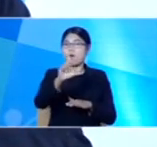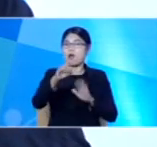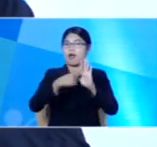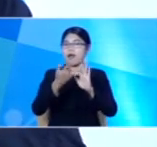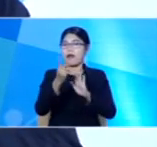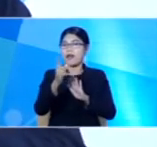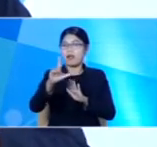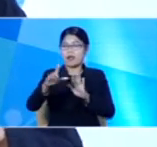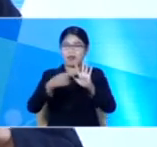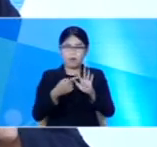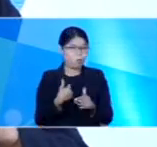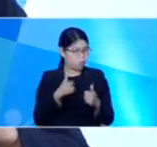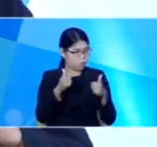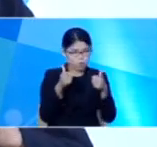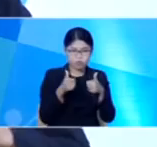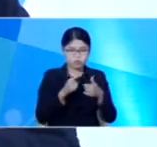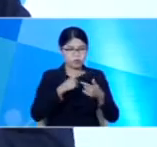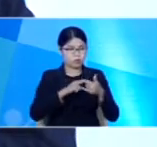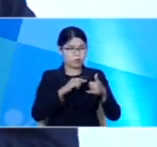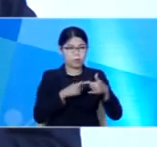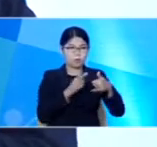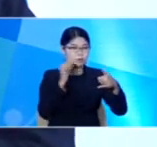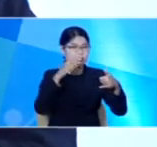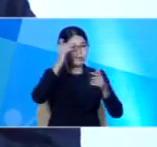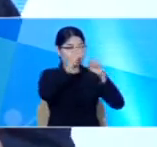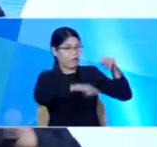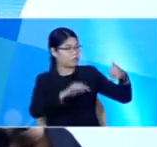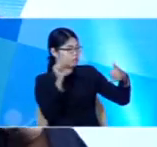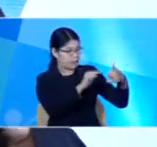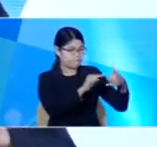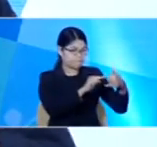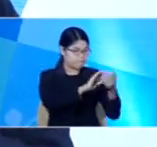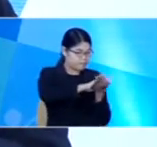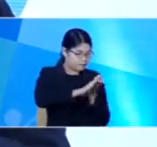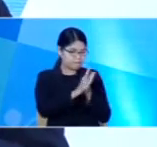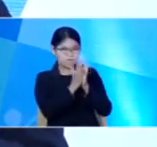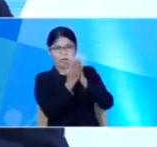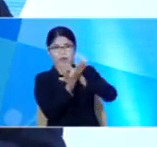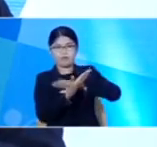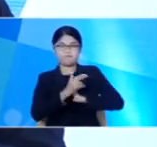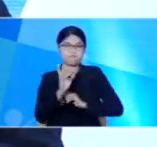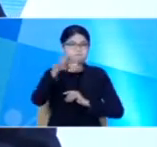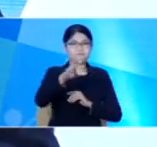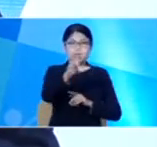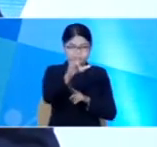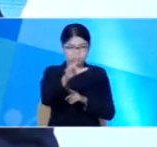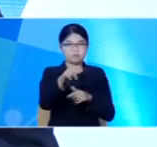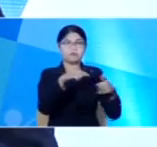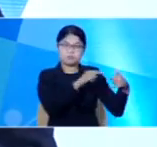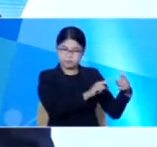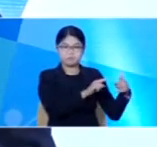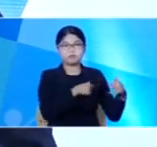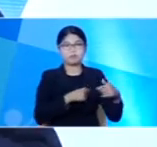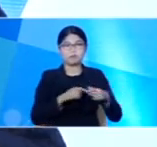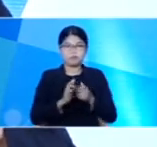จ้าจะใช้งานเนี่ยก็แปลงร่างเป็นนาคสู้ดังนั้นนี่คือทัพหน้าของพระพุทธเจ้าในการบุกเข้าไปทะลวง